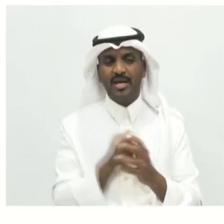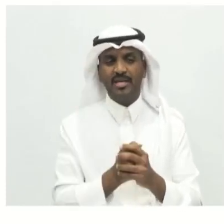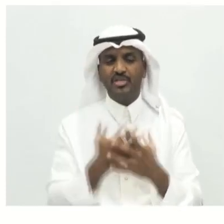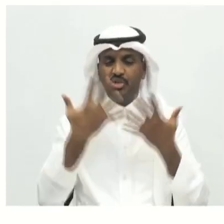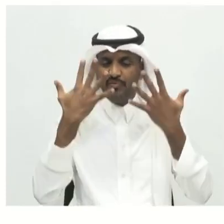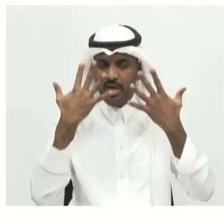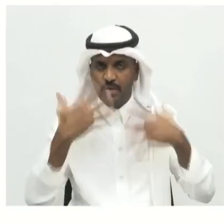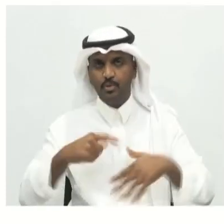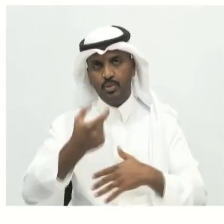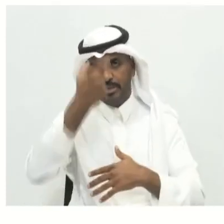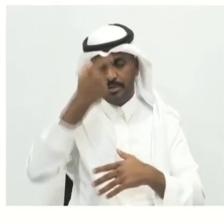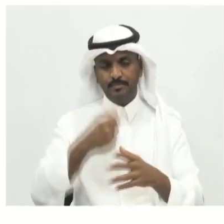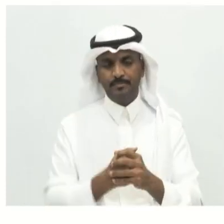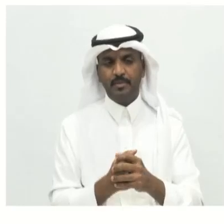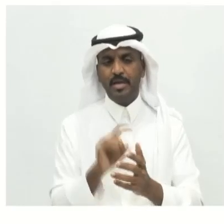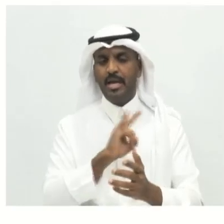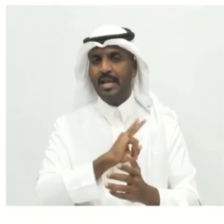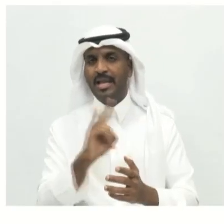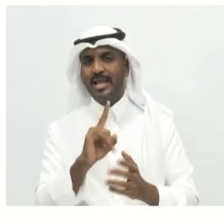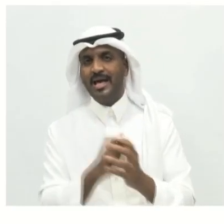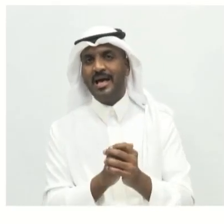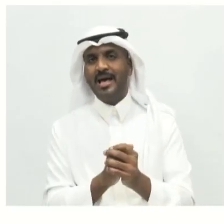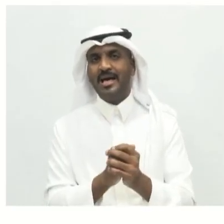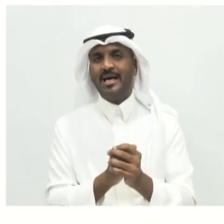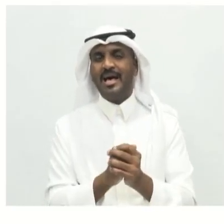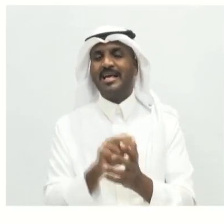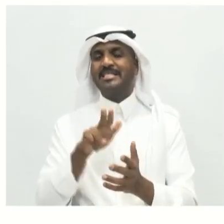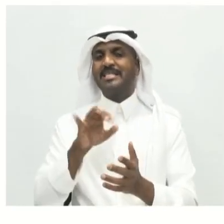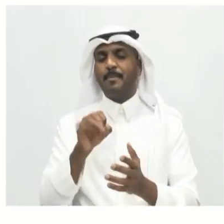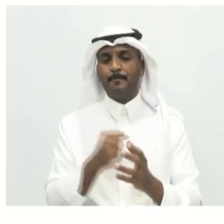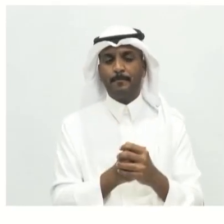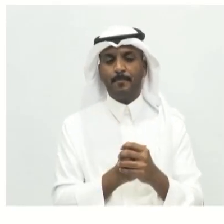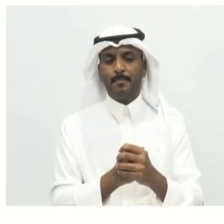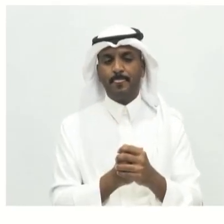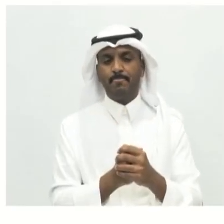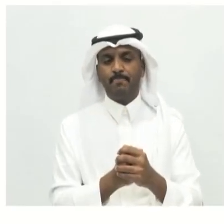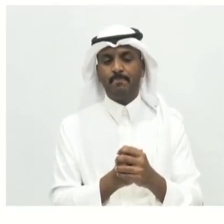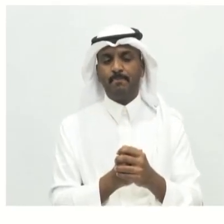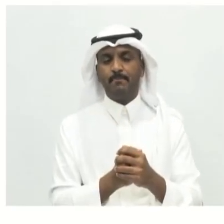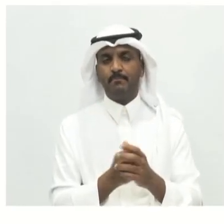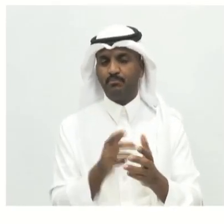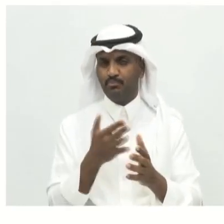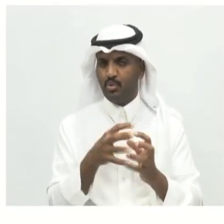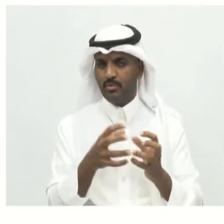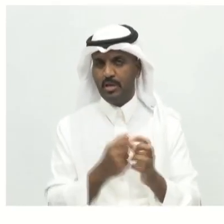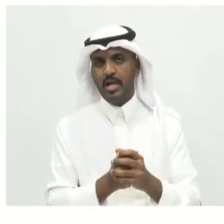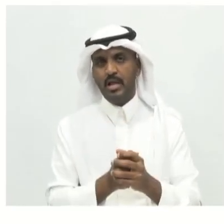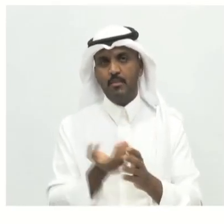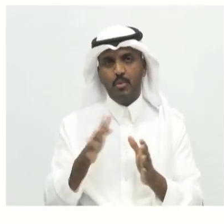شفاء من كل داء الا السام والمراد بالسام ماذا احسنتم